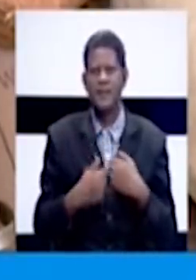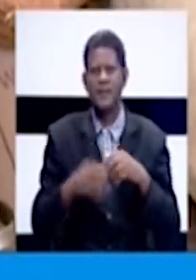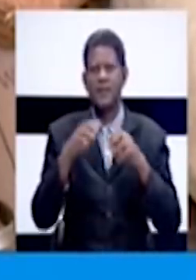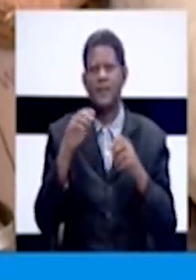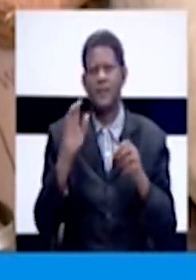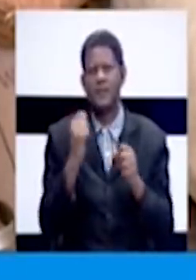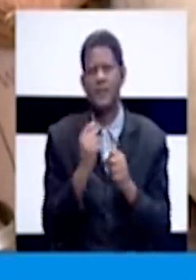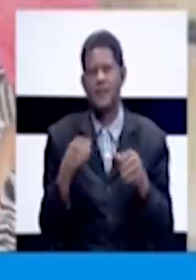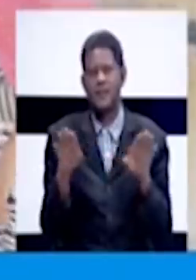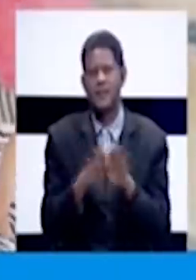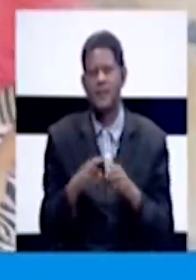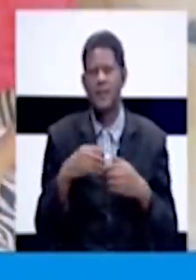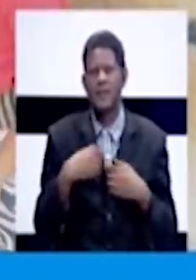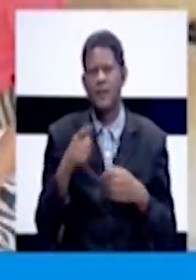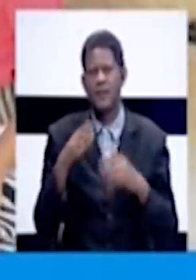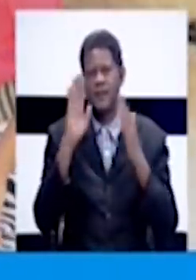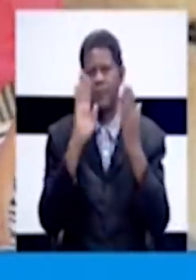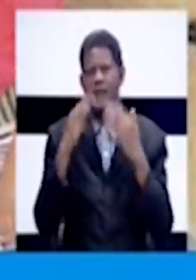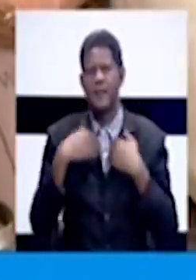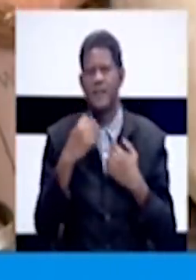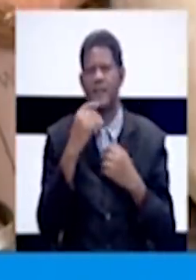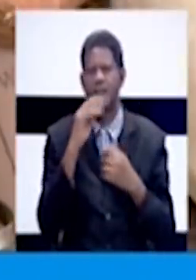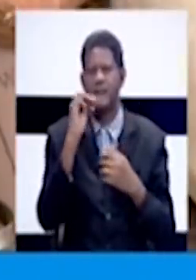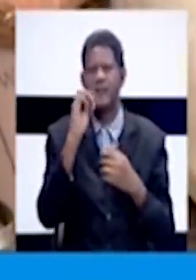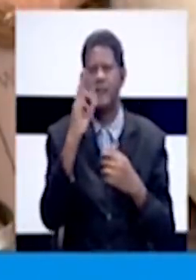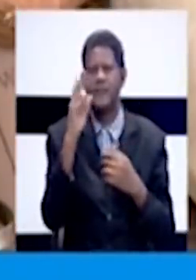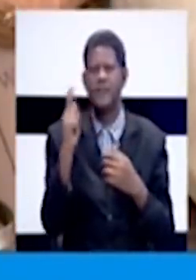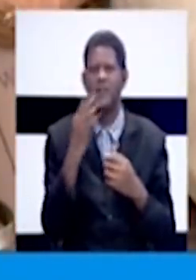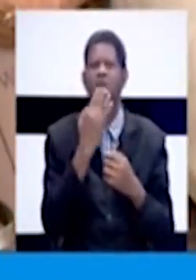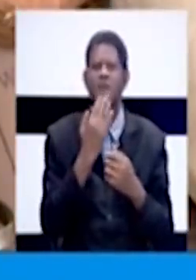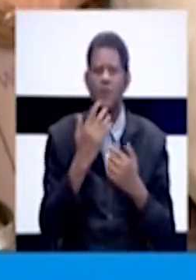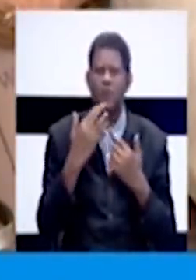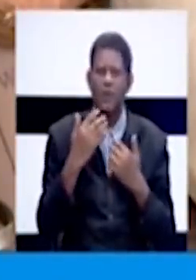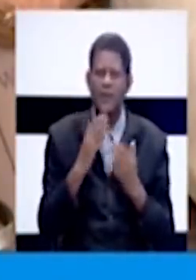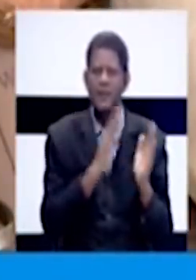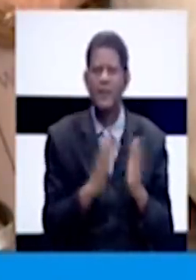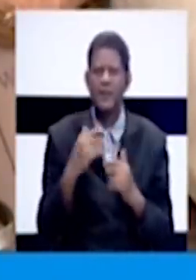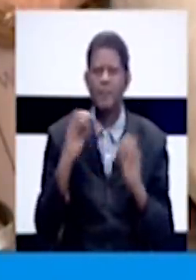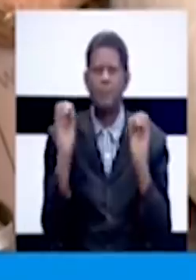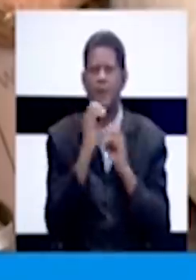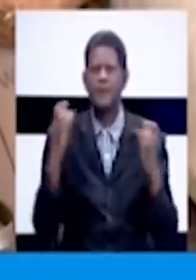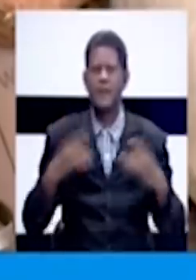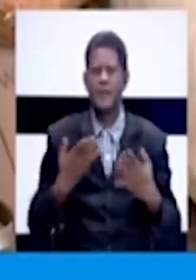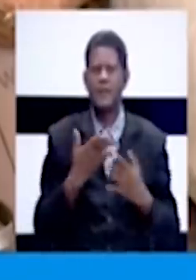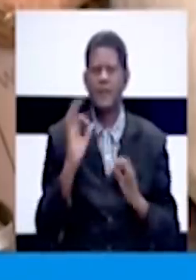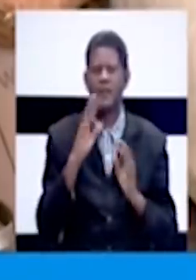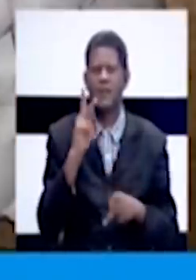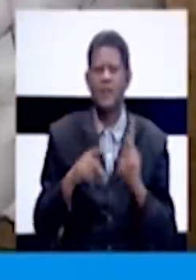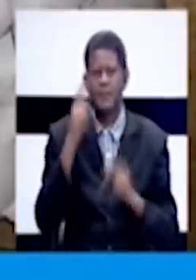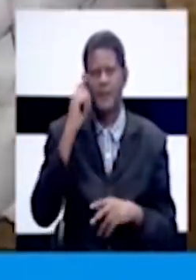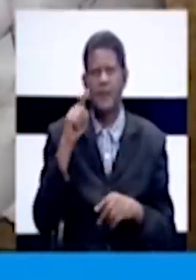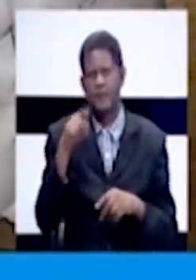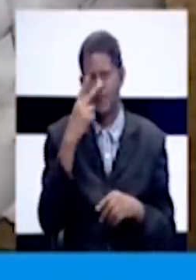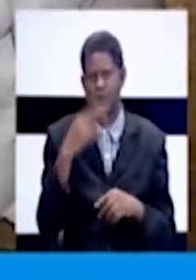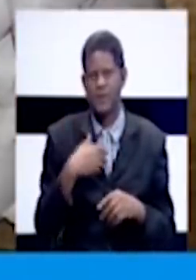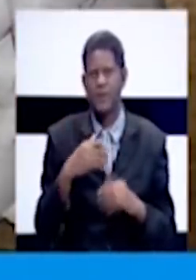ኣለና ኣፍታ ግንባር እኒአና ተንጥሕንን ተንሽኮርን ነዳሉ ኢና ዘለና ምንም ዝንዳነገፀሉ የለን። ህዝቢ ትግራይ እውን ከምቲ ትሪእዎ